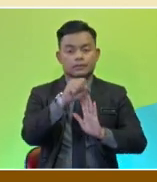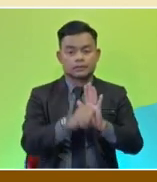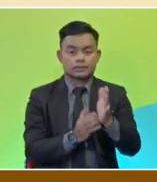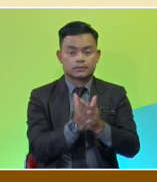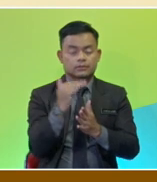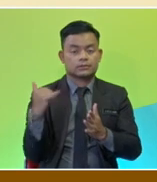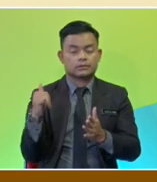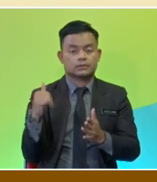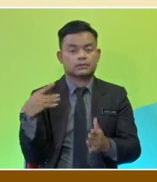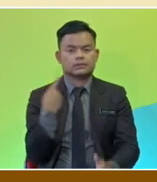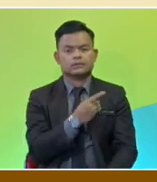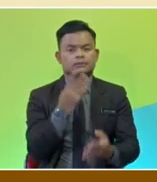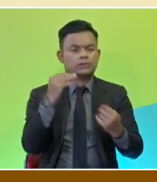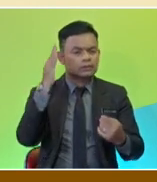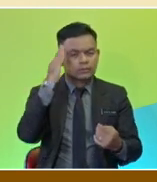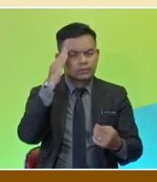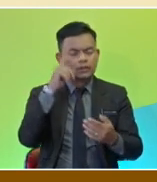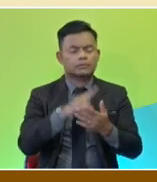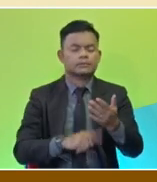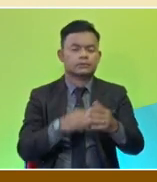apakah itu sendi sendi